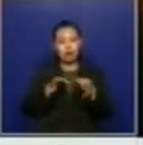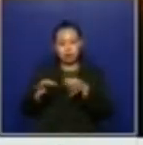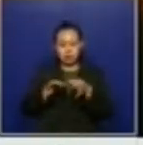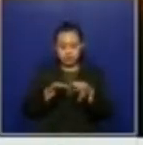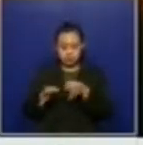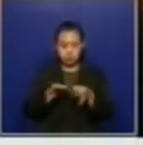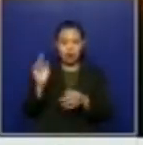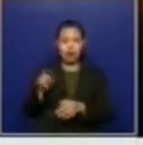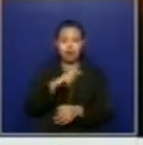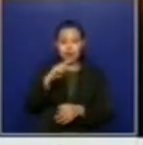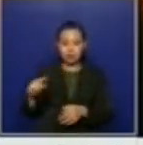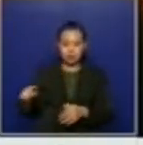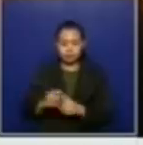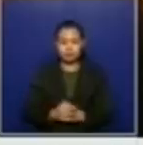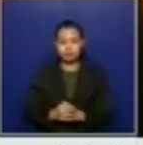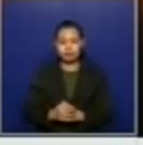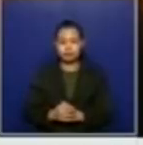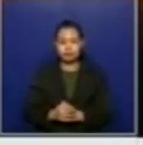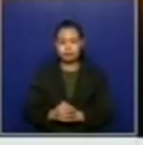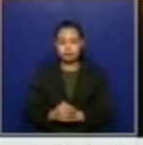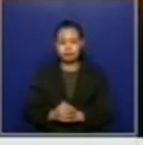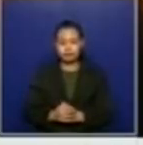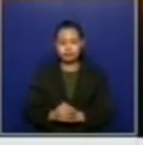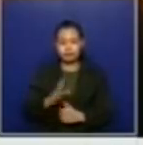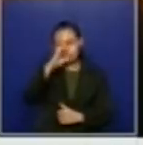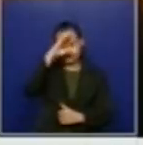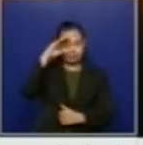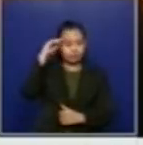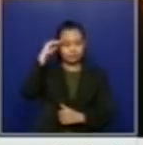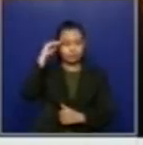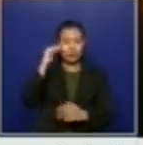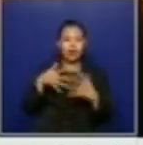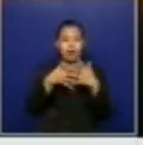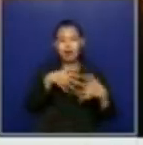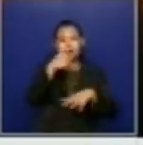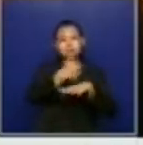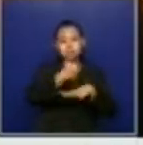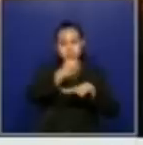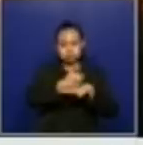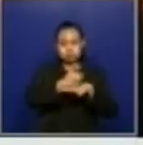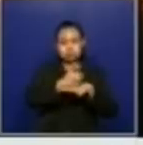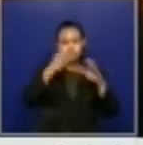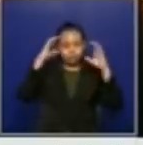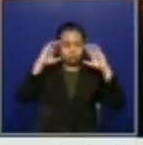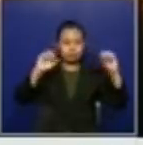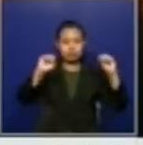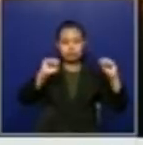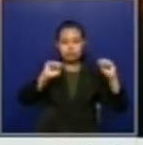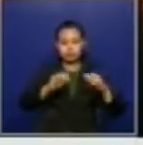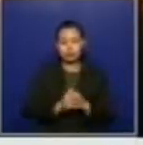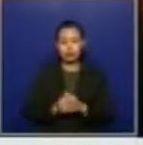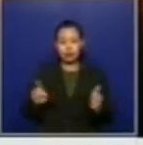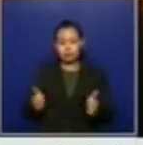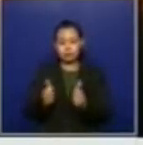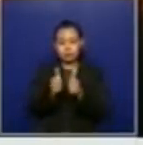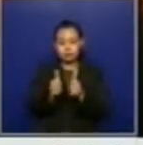าวกับคนคงนั้นคงไม่ต้องบอกนะโดนัลด์ทรัมป์ดังระดับโลกท่านก็ดังระดับโลกนะเพราะท่านกระทบไหล่กัน